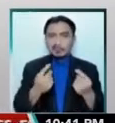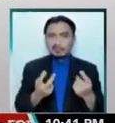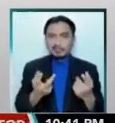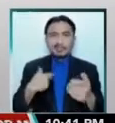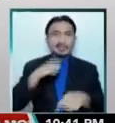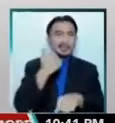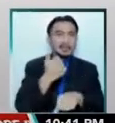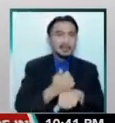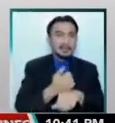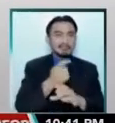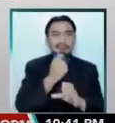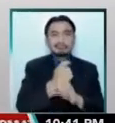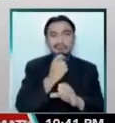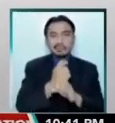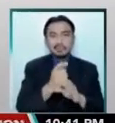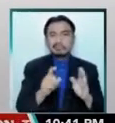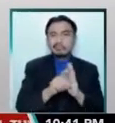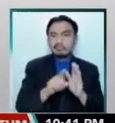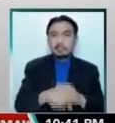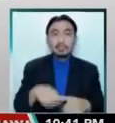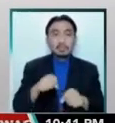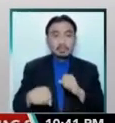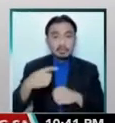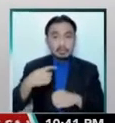para yung flow ng truck